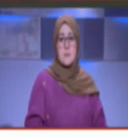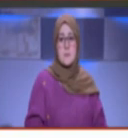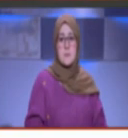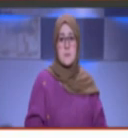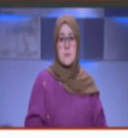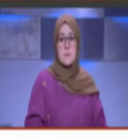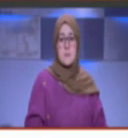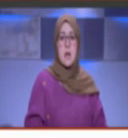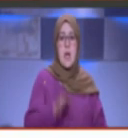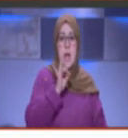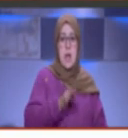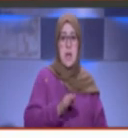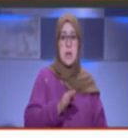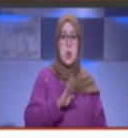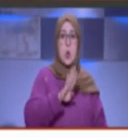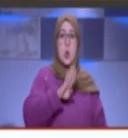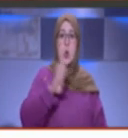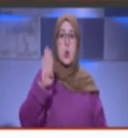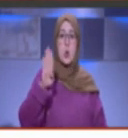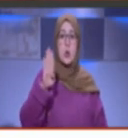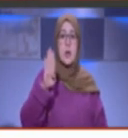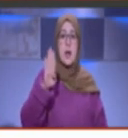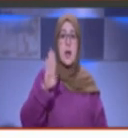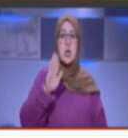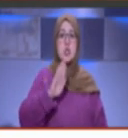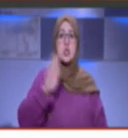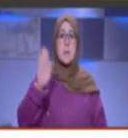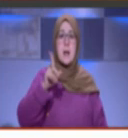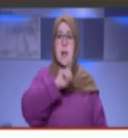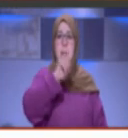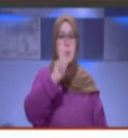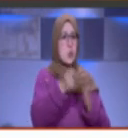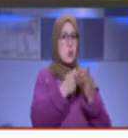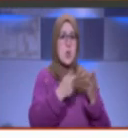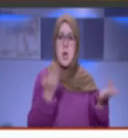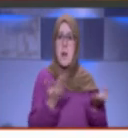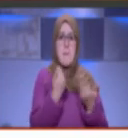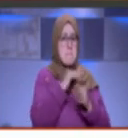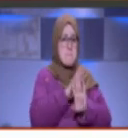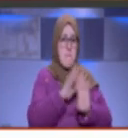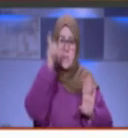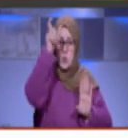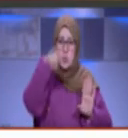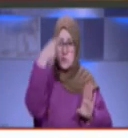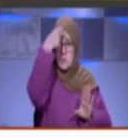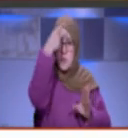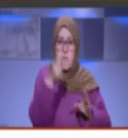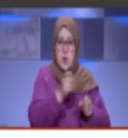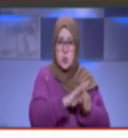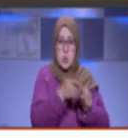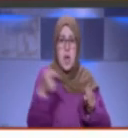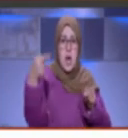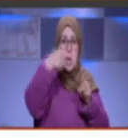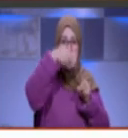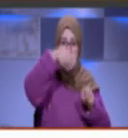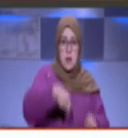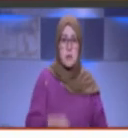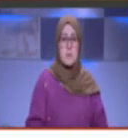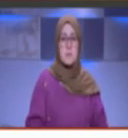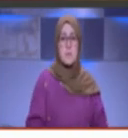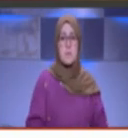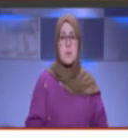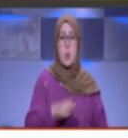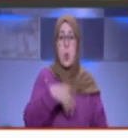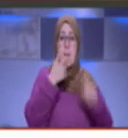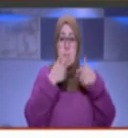هذا فيما أكدت كوريا الشمالية أنها لم تسجل أي إصابة بفيروس كورونا حتى الآن. هذا